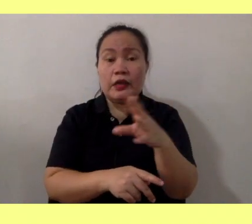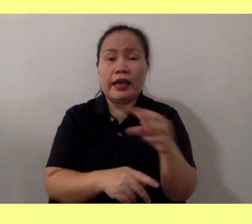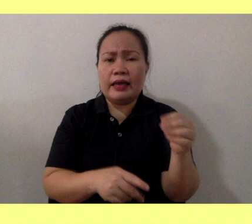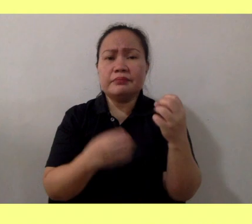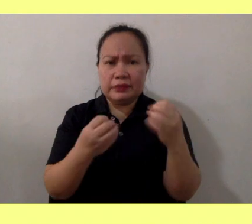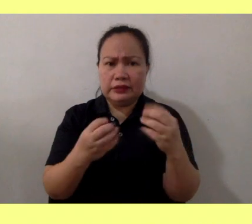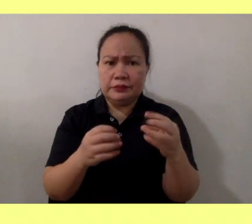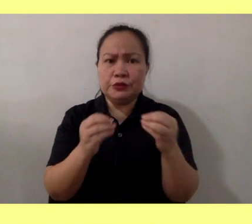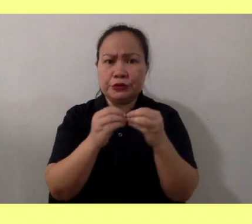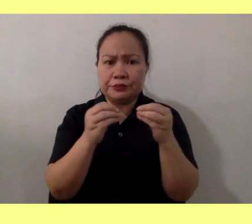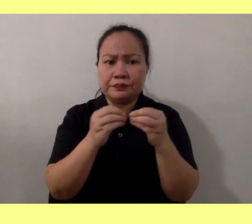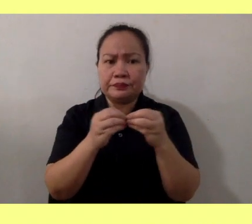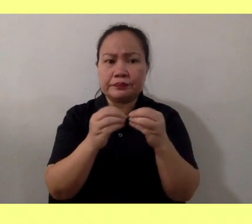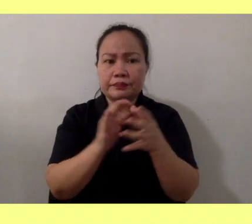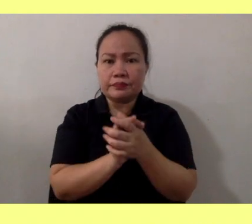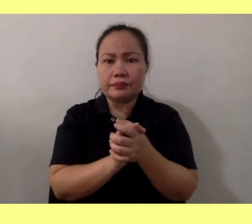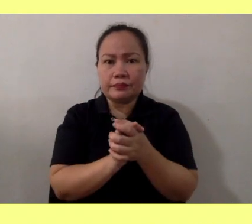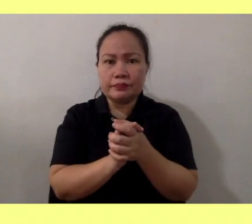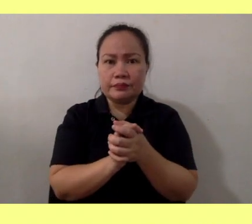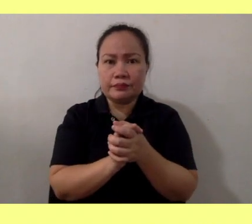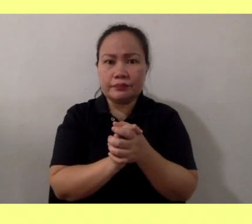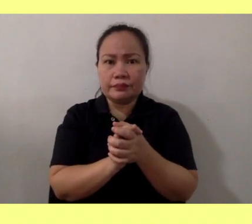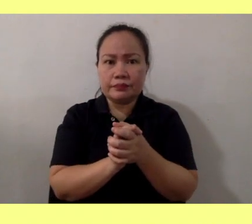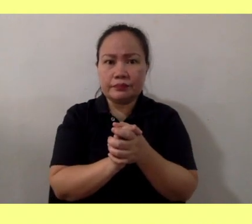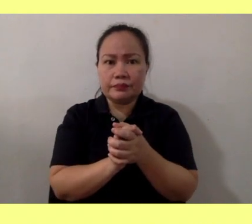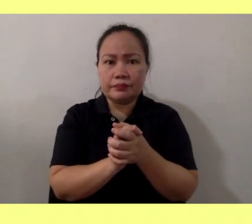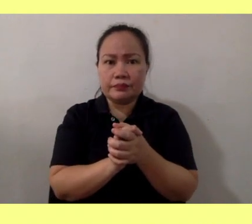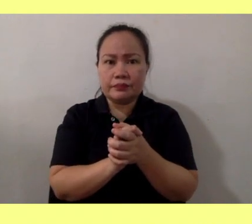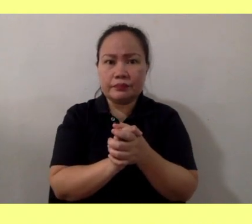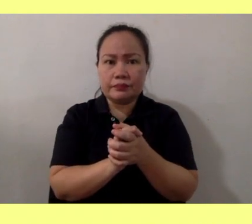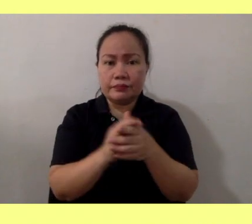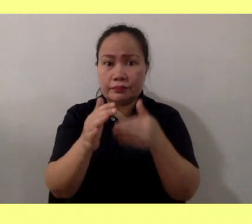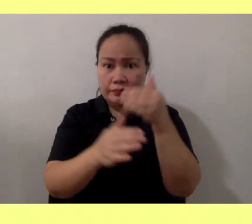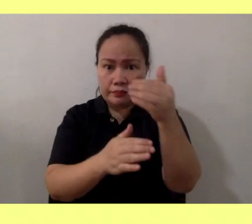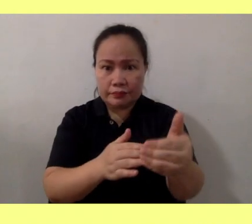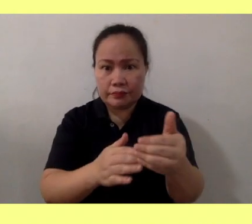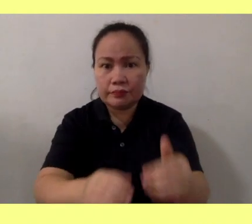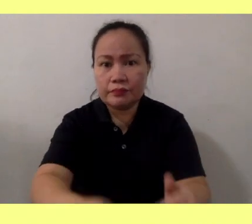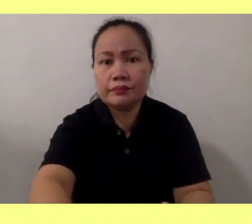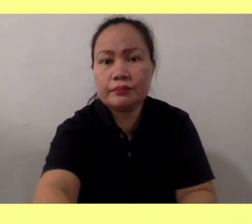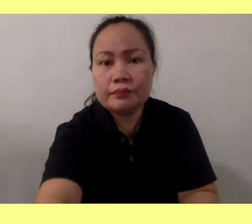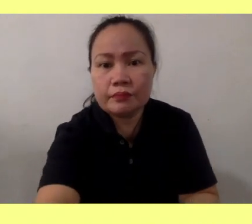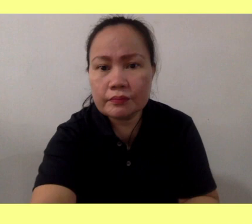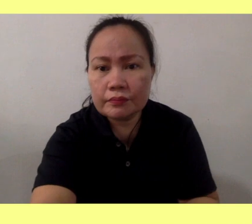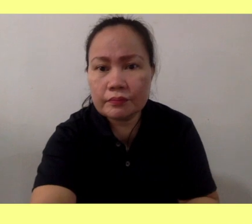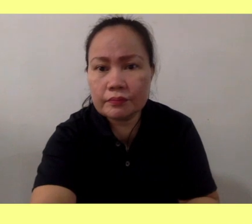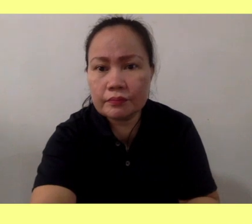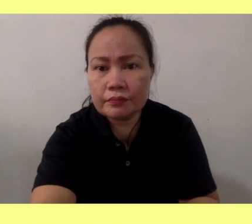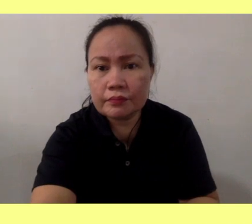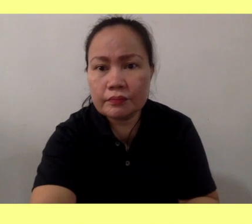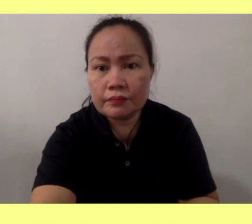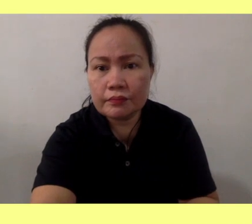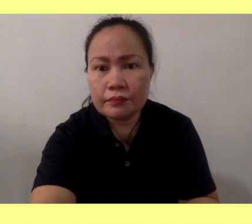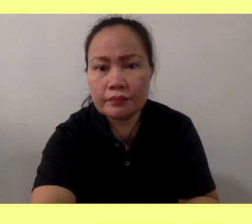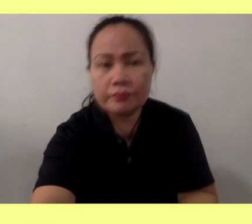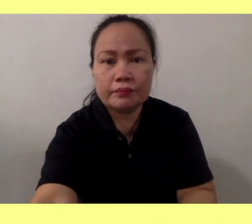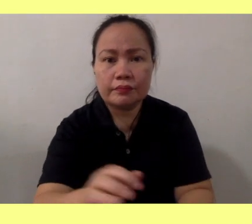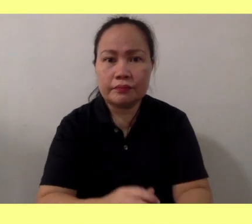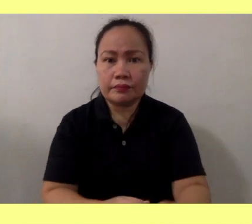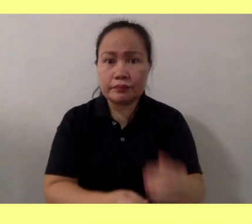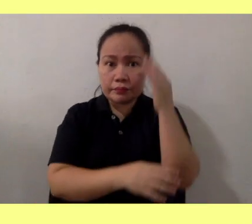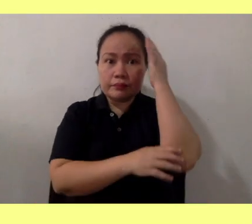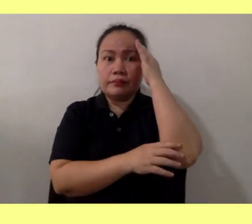WZY. Okay? So, at marami pang pwede. Hindi lang po 3. Okay? Next.